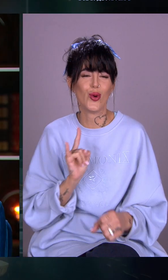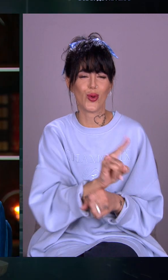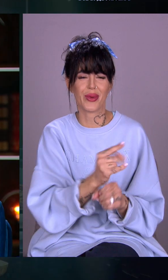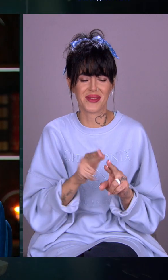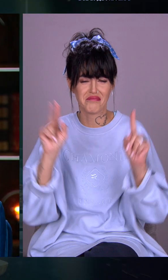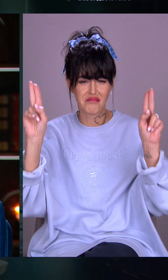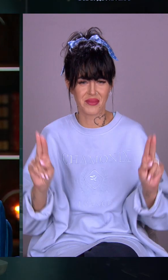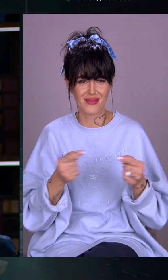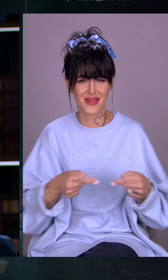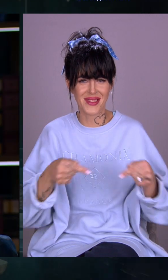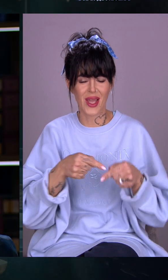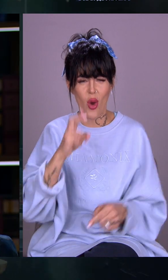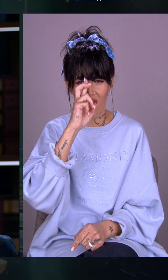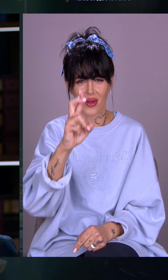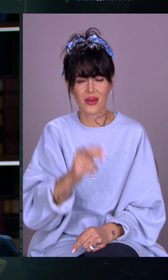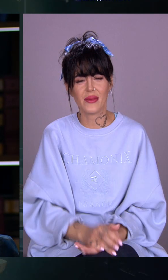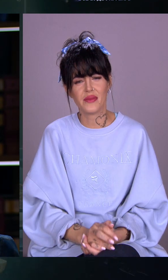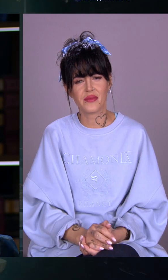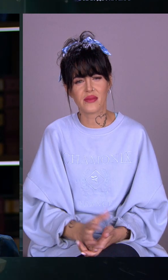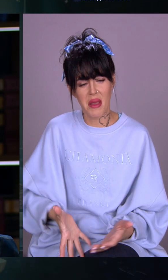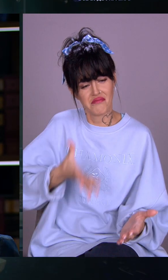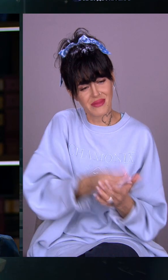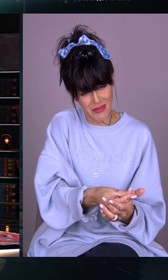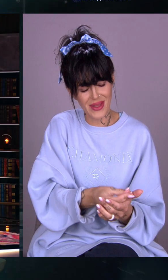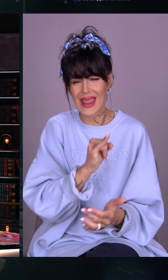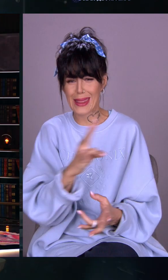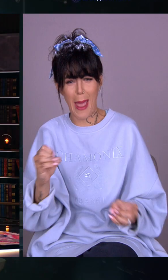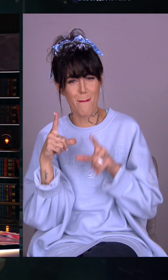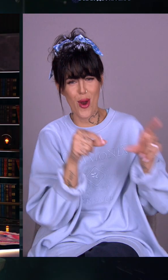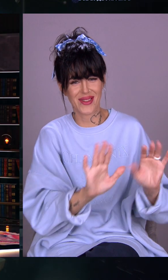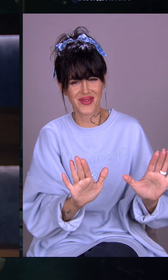це на державному каналі розповідати? А ну? Заплатив і не поїхав.